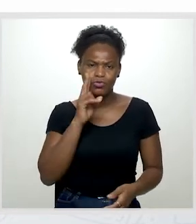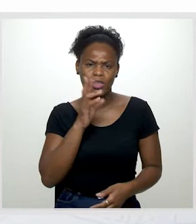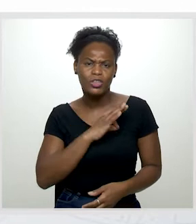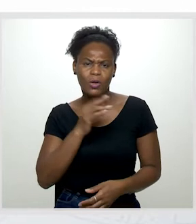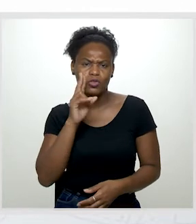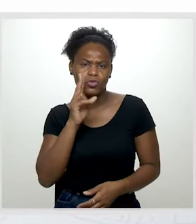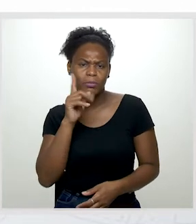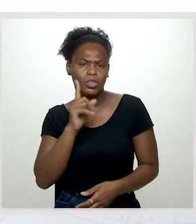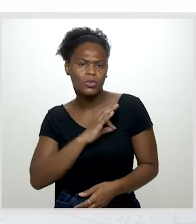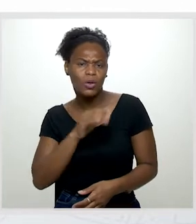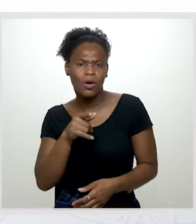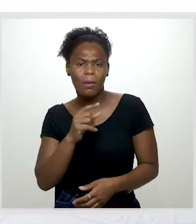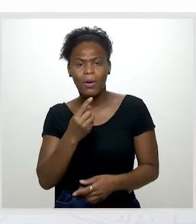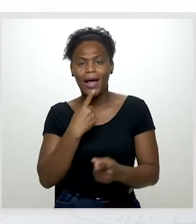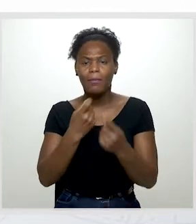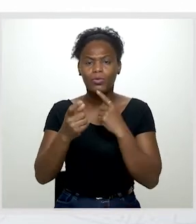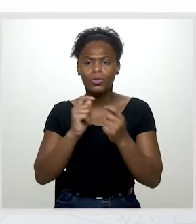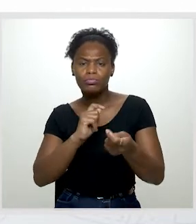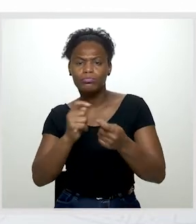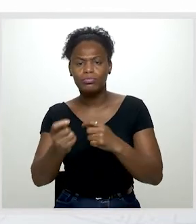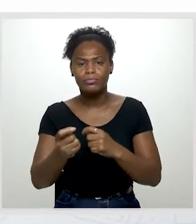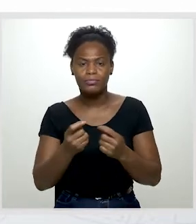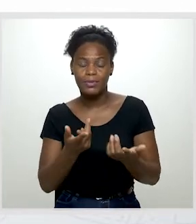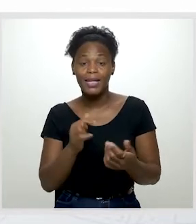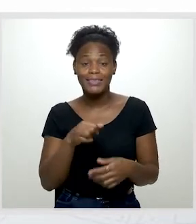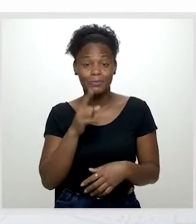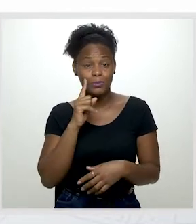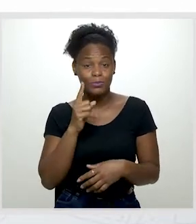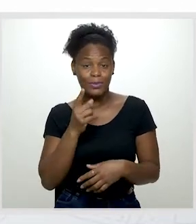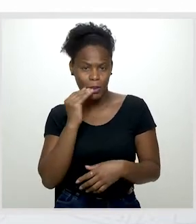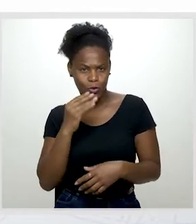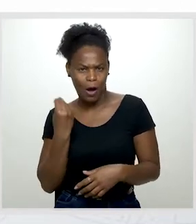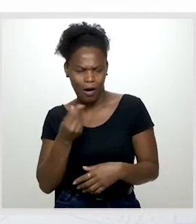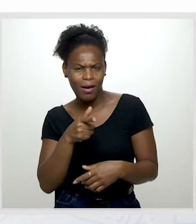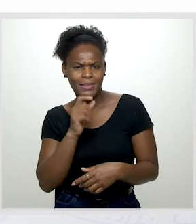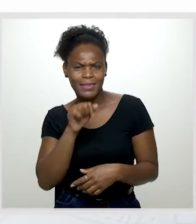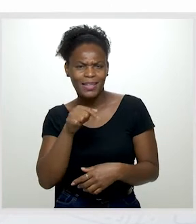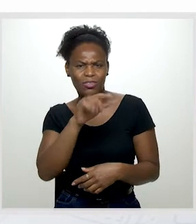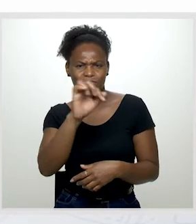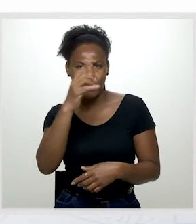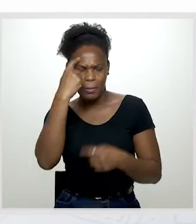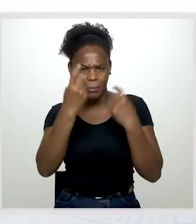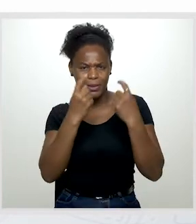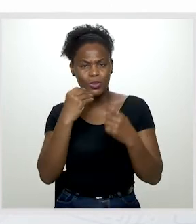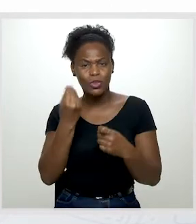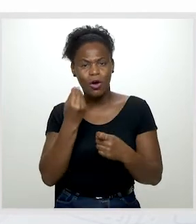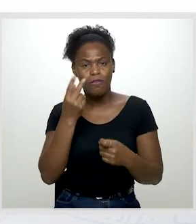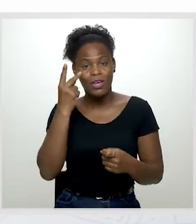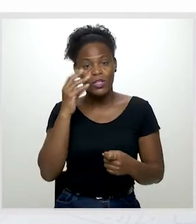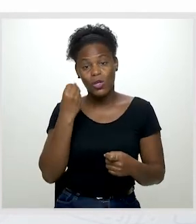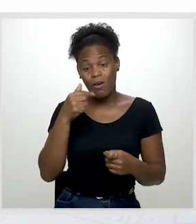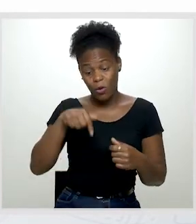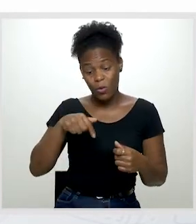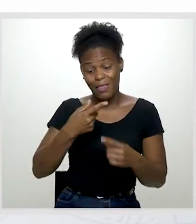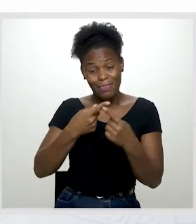Pardon monsieur, pardon madame, c'est pour une enquête. Oui, mademoiselle. Est-ce que vous pensez que la vie des jeunes